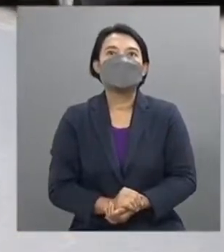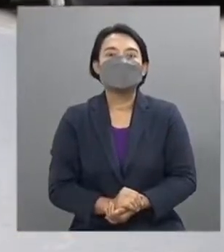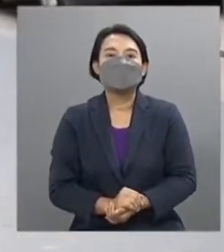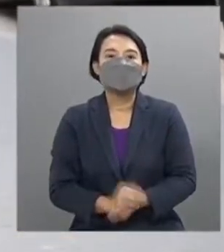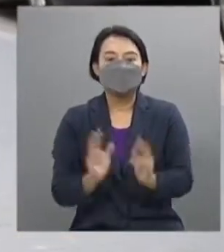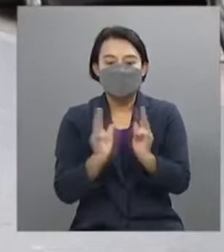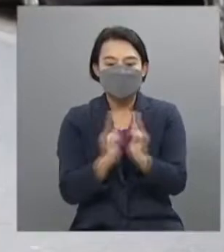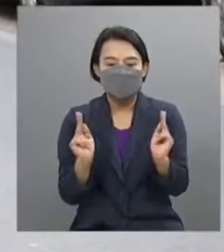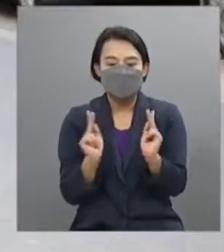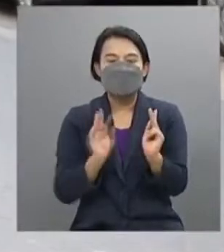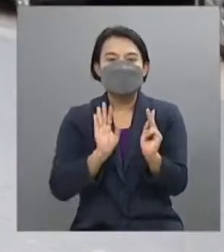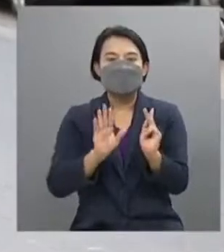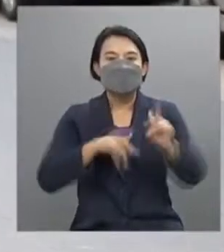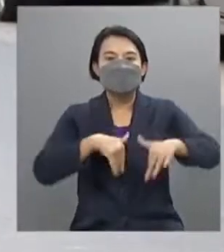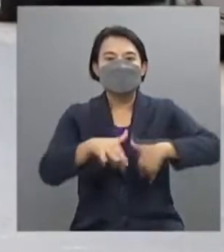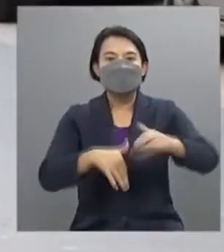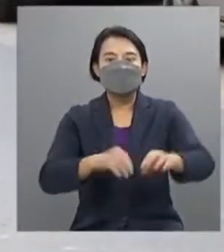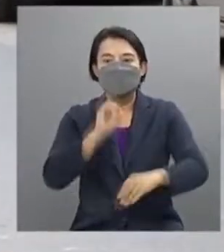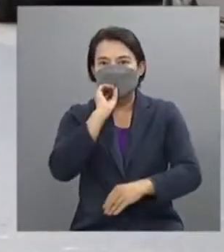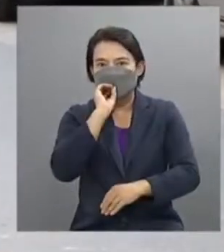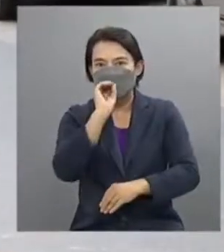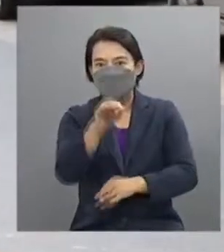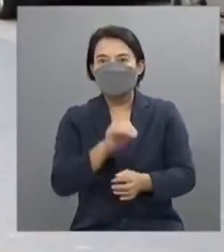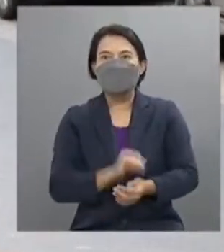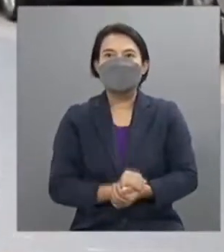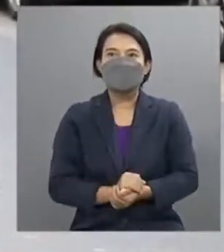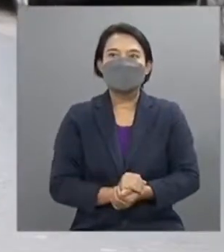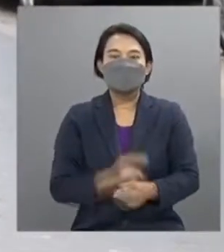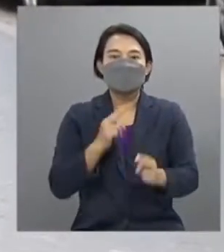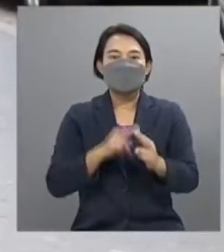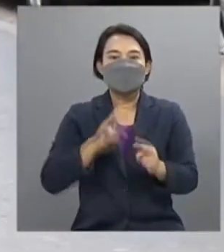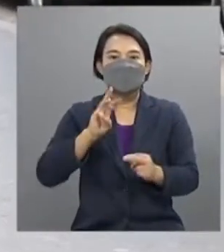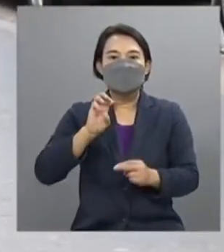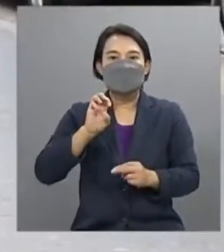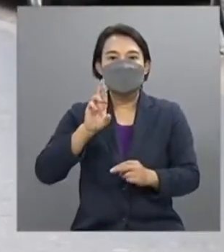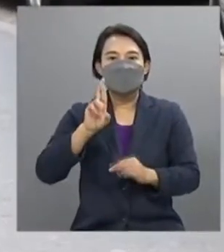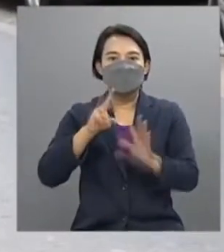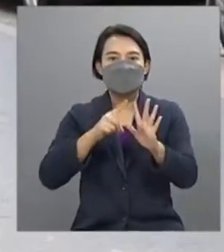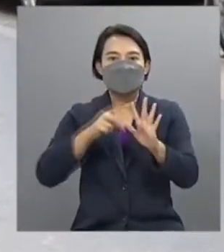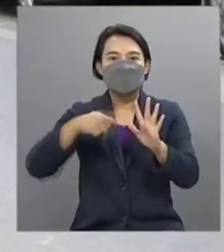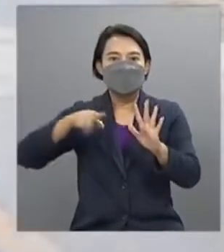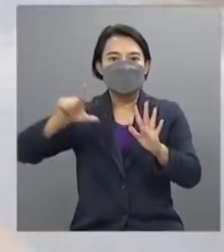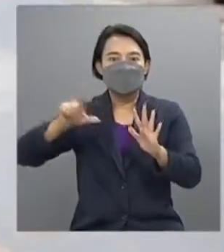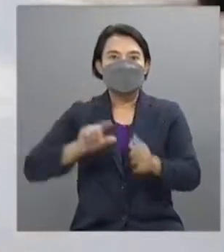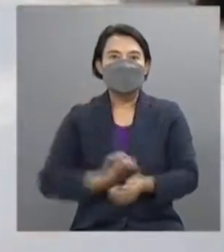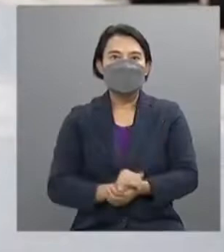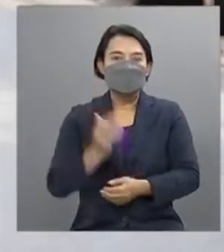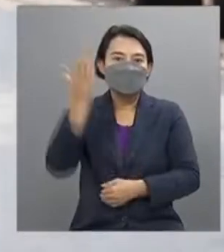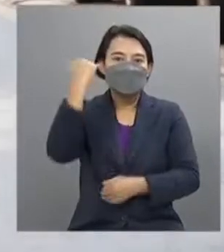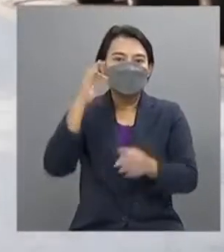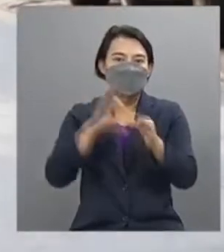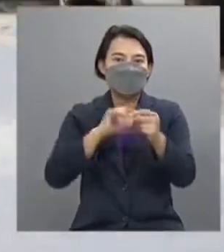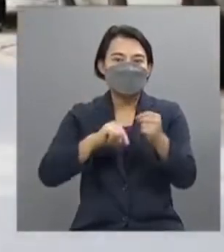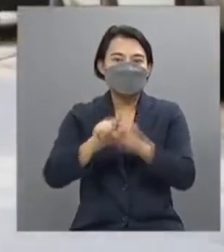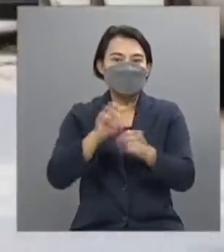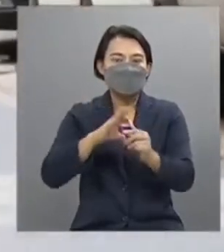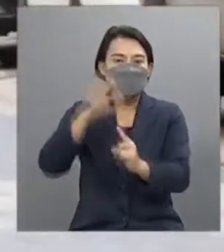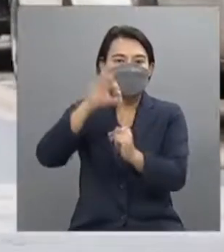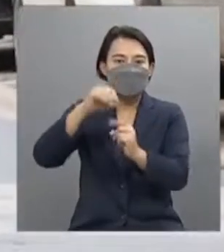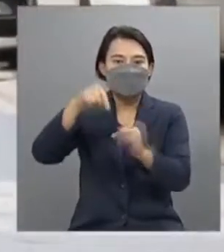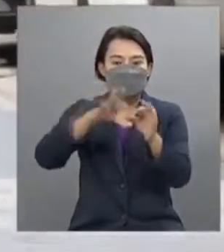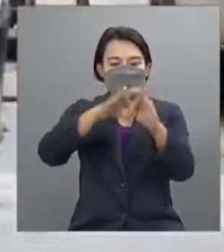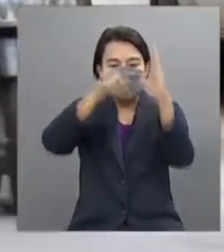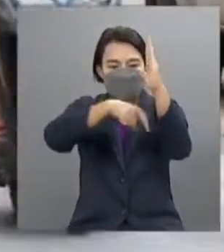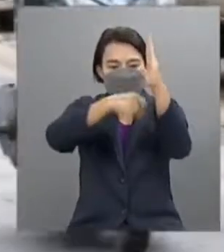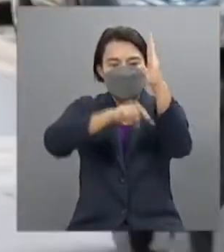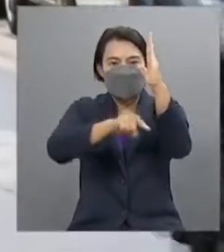ค่ะซึ่งคุณวีรพลเนี่ยก็บอกว่าก่อนหน้านี้ภายในซอยเจริญนคร14เนี่ยเคยนะมีลูกระนาดชะลอความ